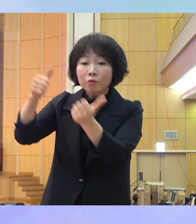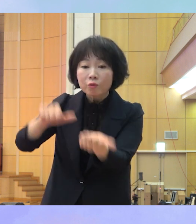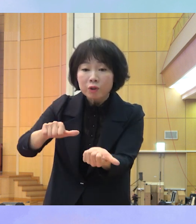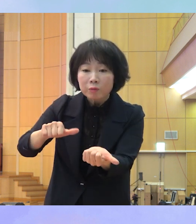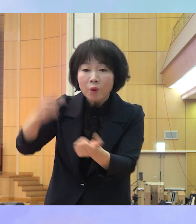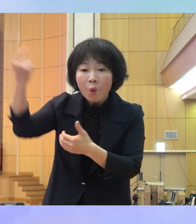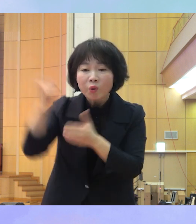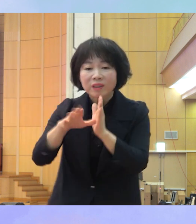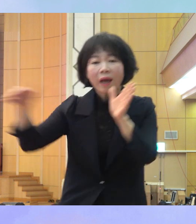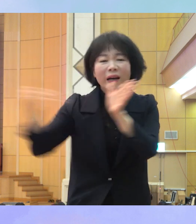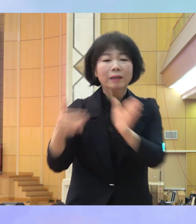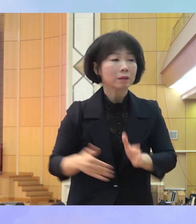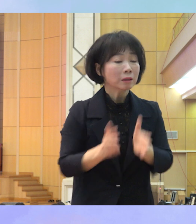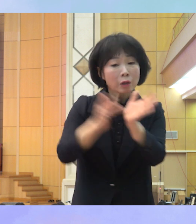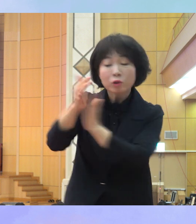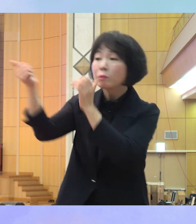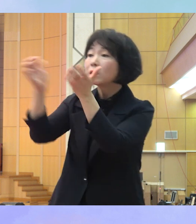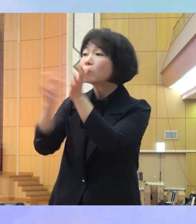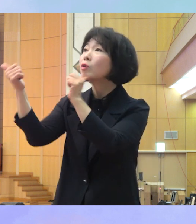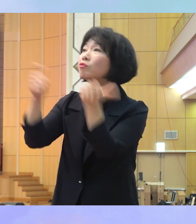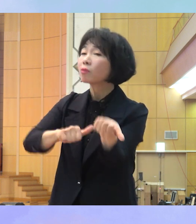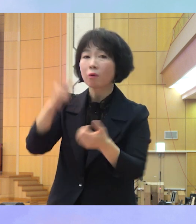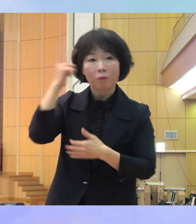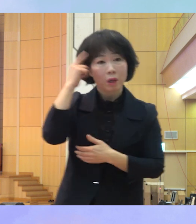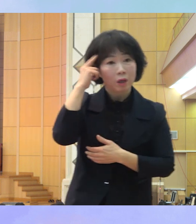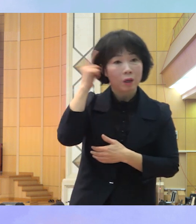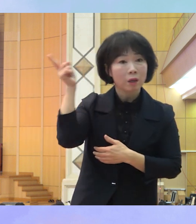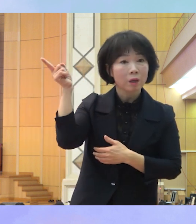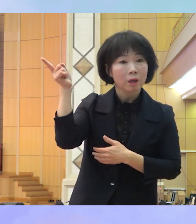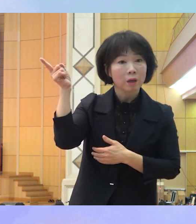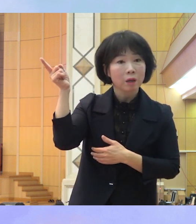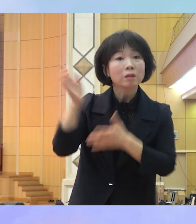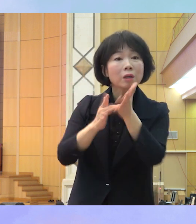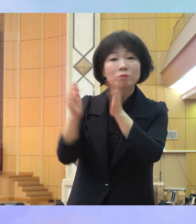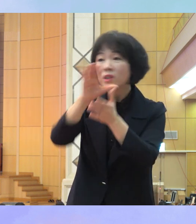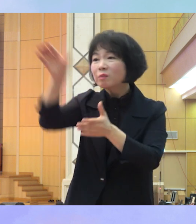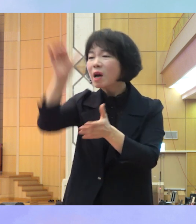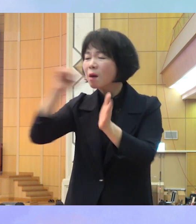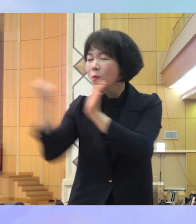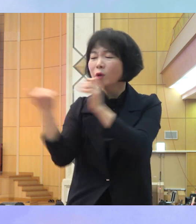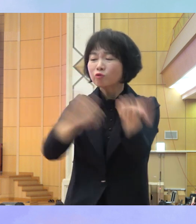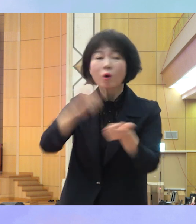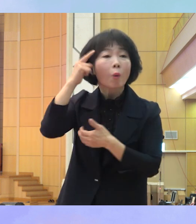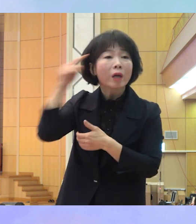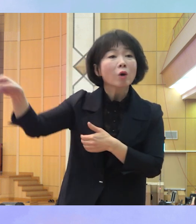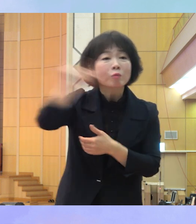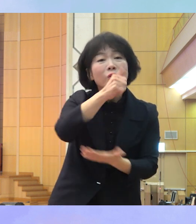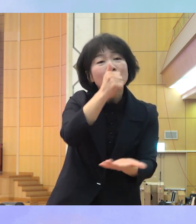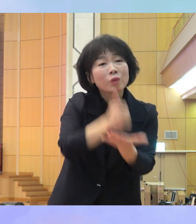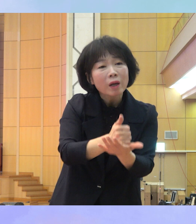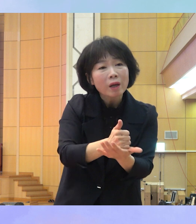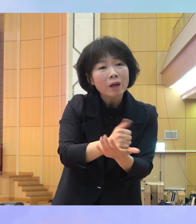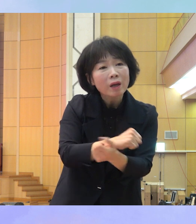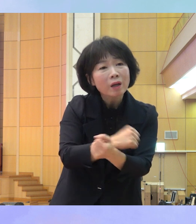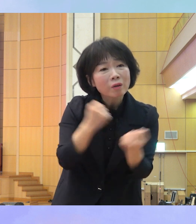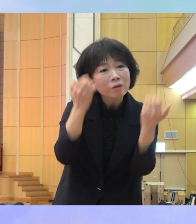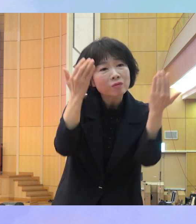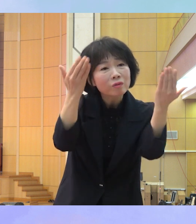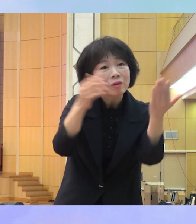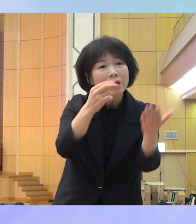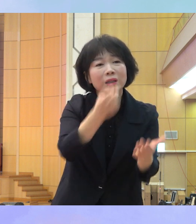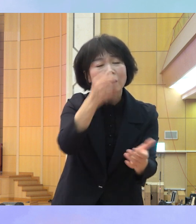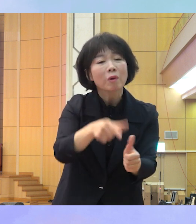주님이 십자가에서 왜 죽었어? 우리에게 생명의 떡이 되려고. 예수님 왜 피 흘렸어? 우리에게 생명의 잔이